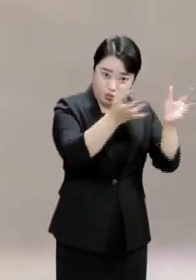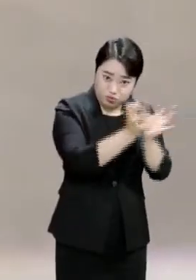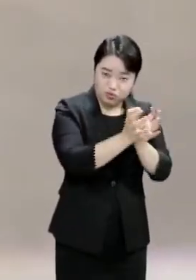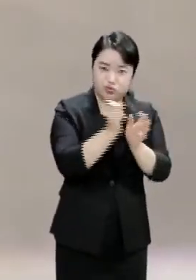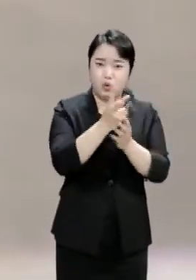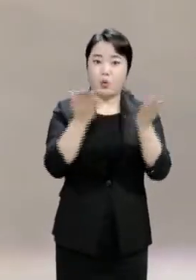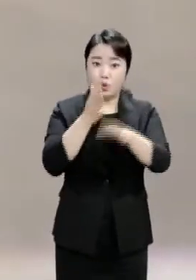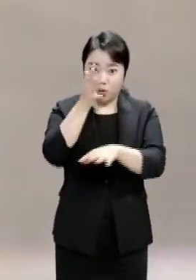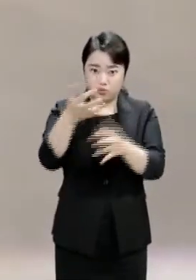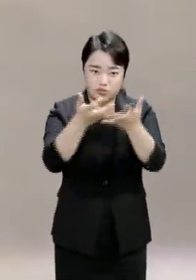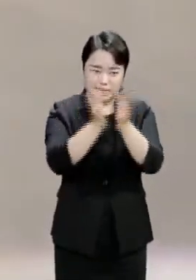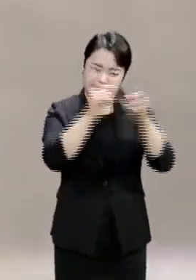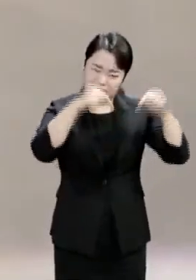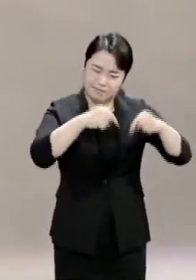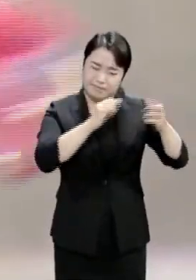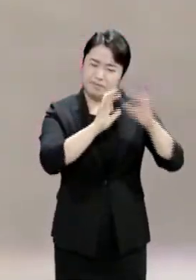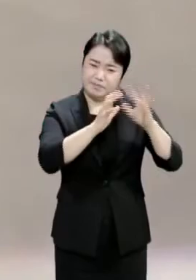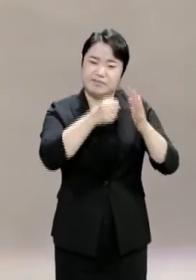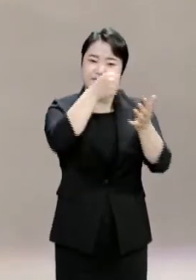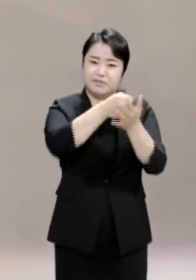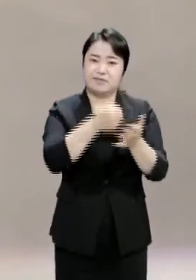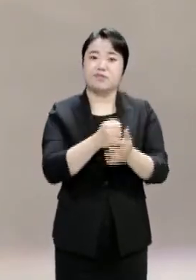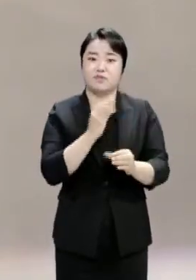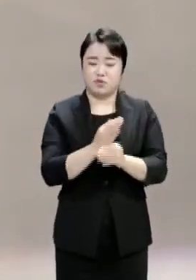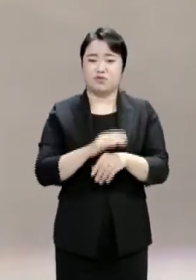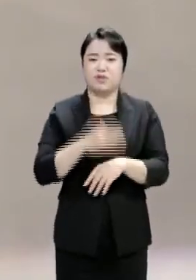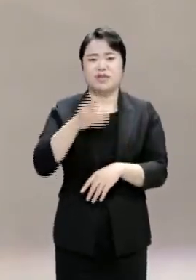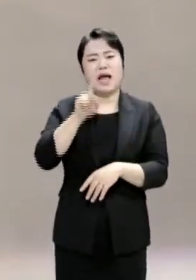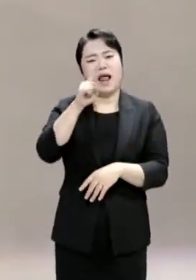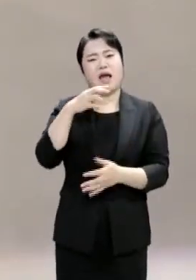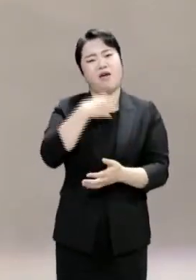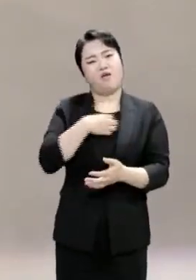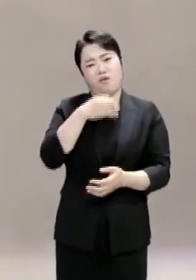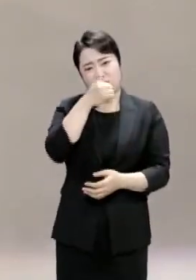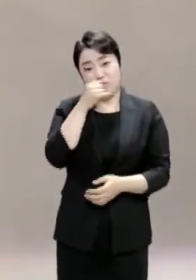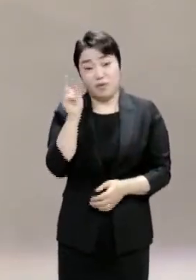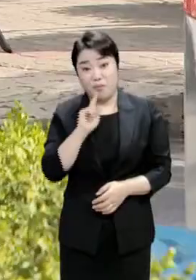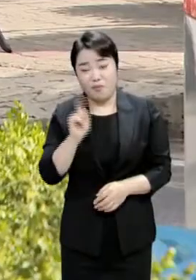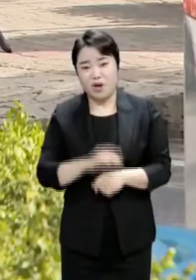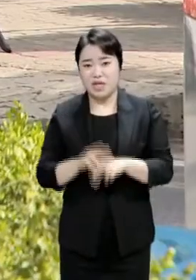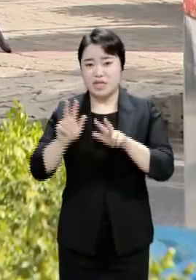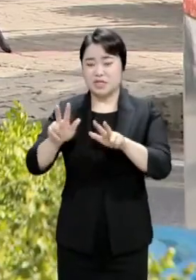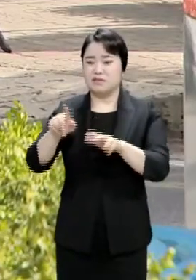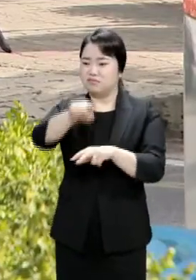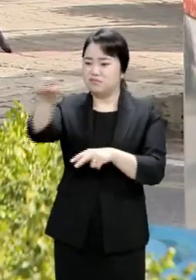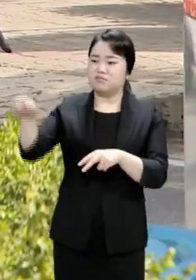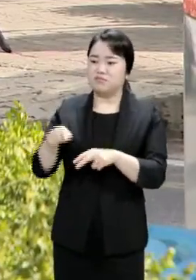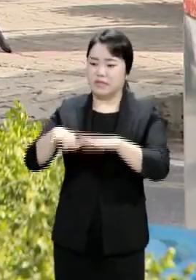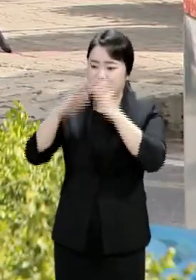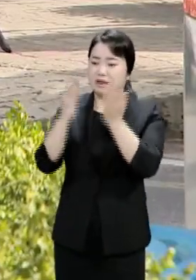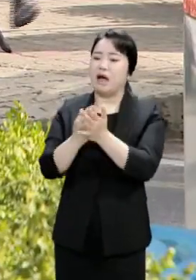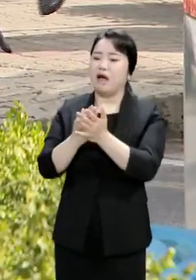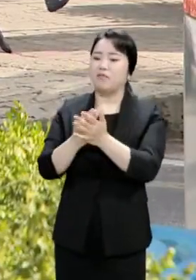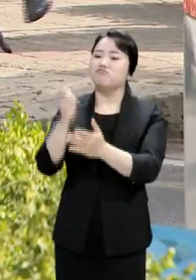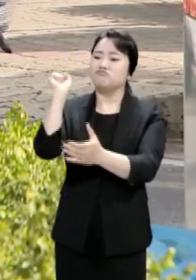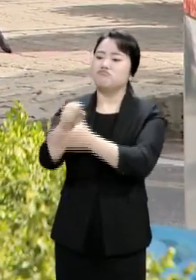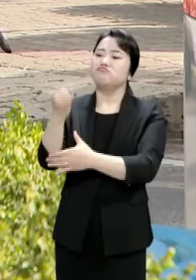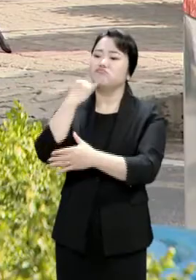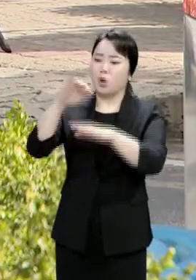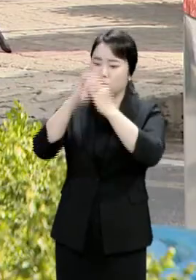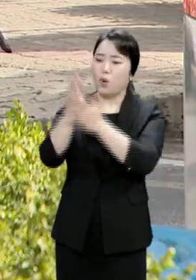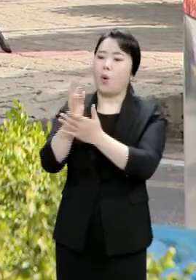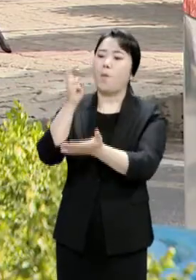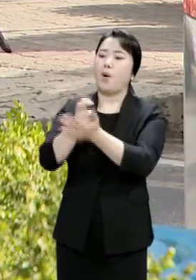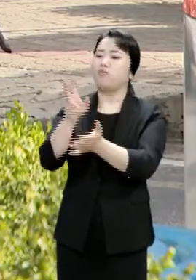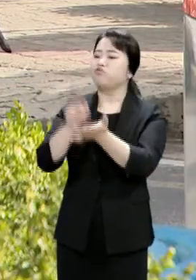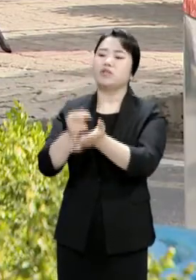좀 주변에서 우려의 지점들이 많습니다. 어떤 우려의 지점이요? 그러니까 지금까지 불법이었던 걸 모든 걸 합법화 해버리게 되면은